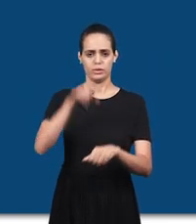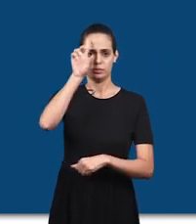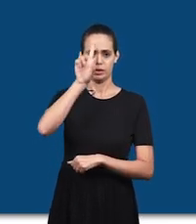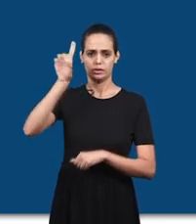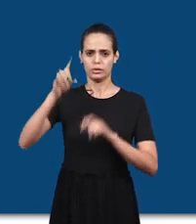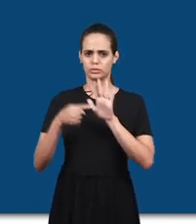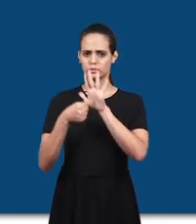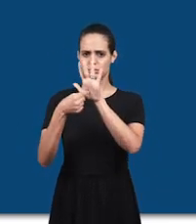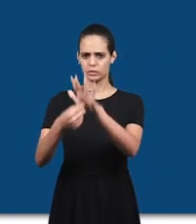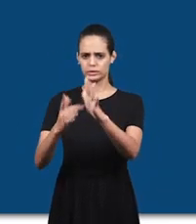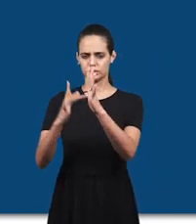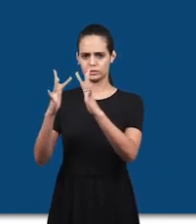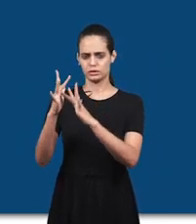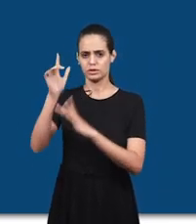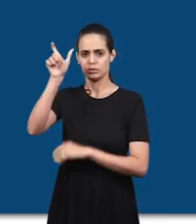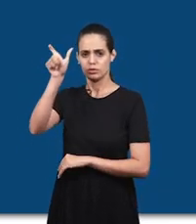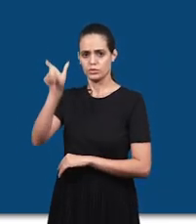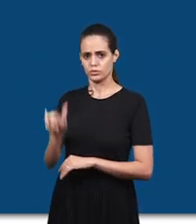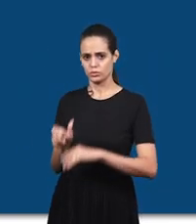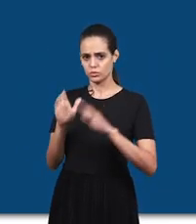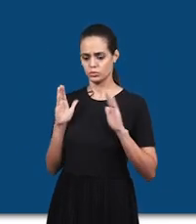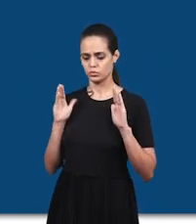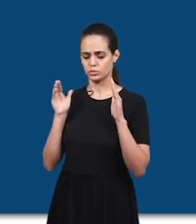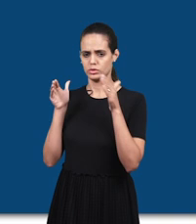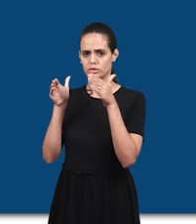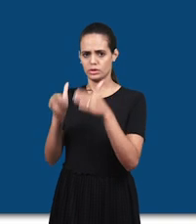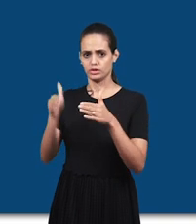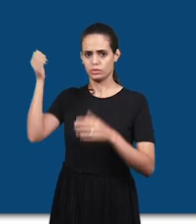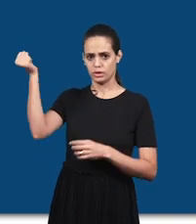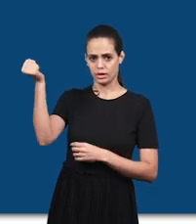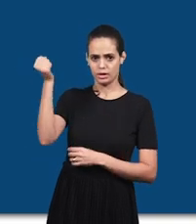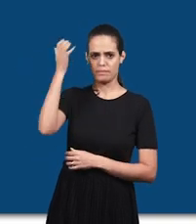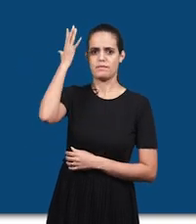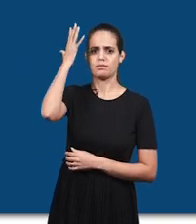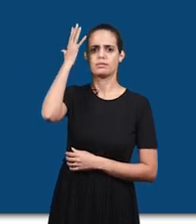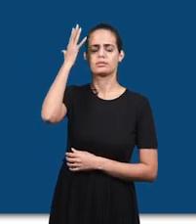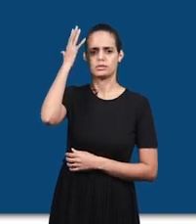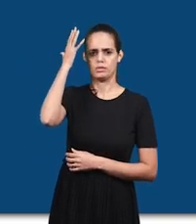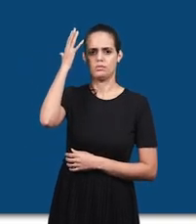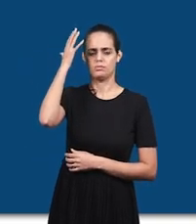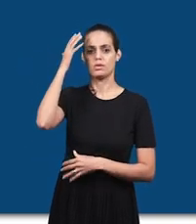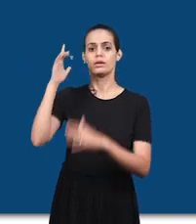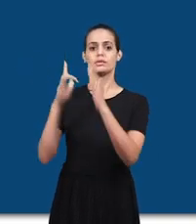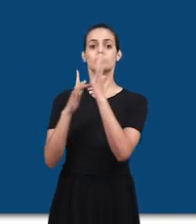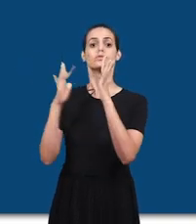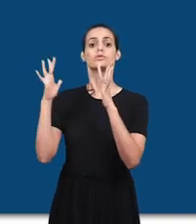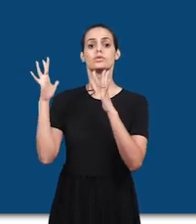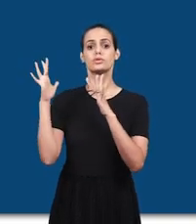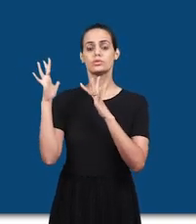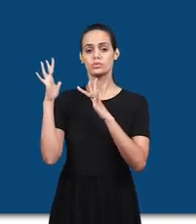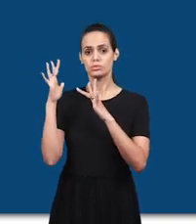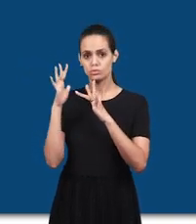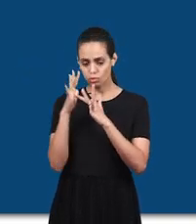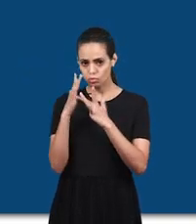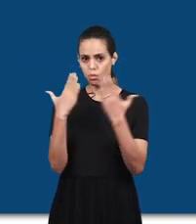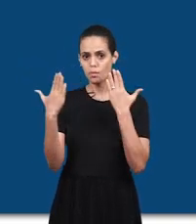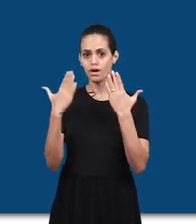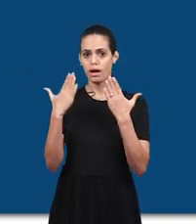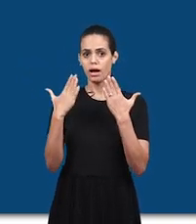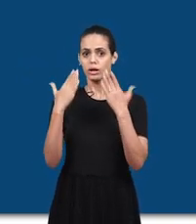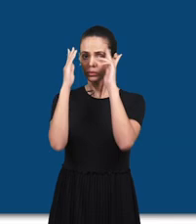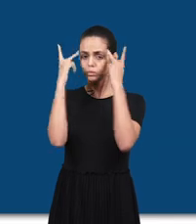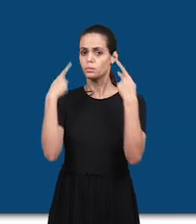Бог открывает Иисуса, центр откровения об Иисусе, Иисус